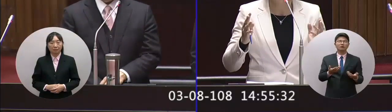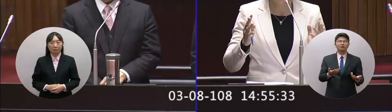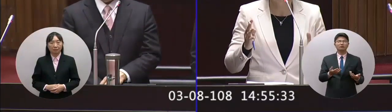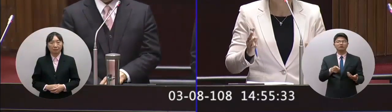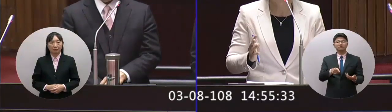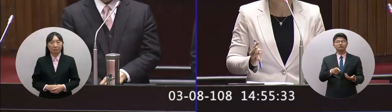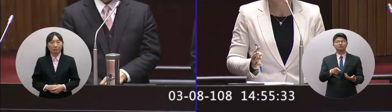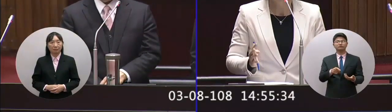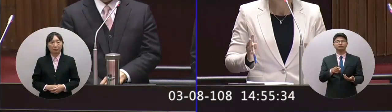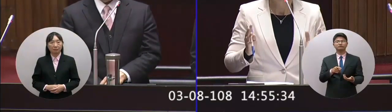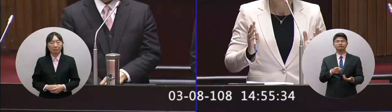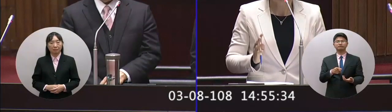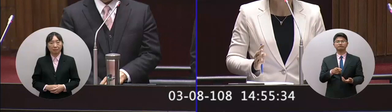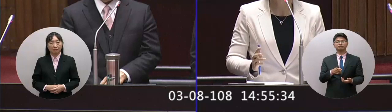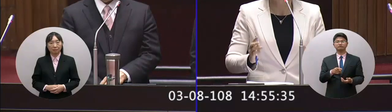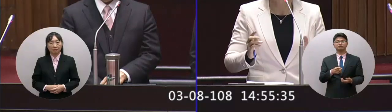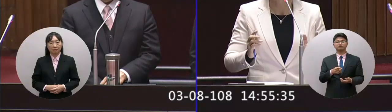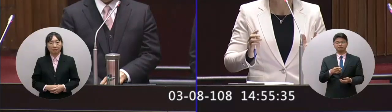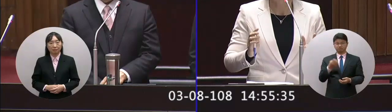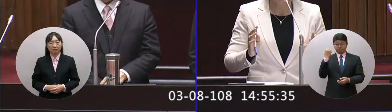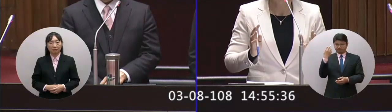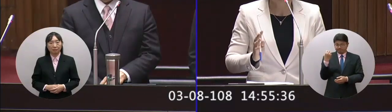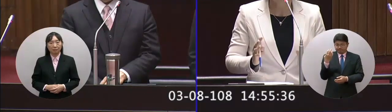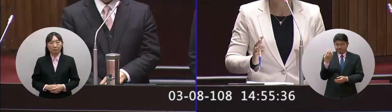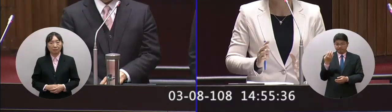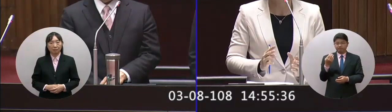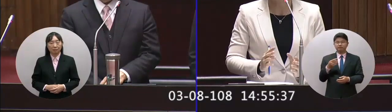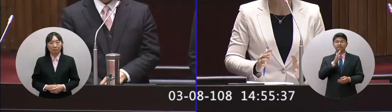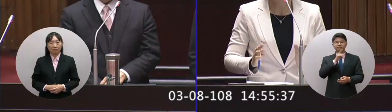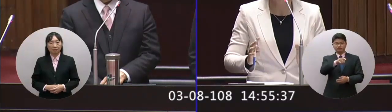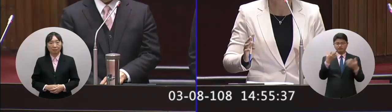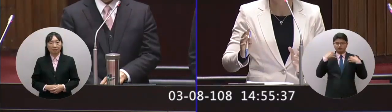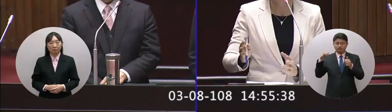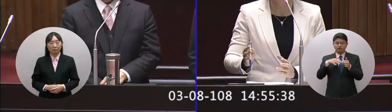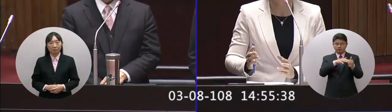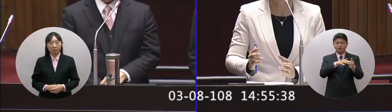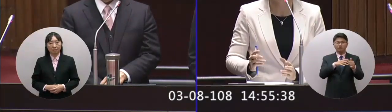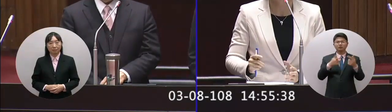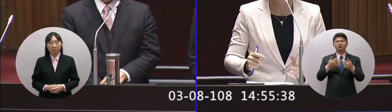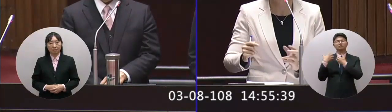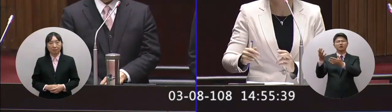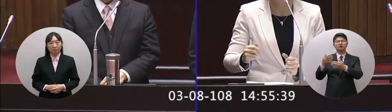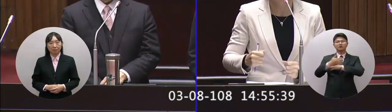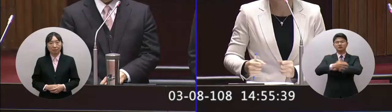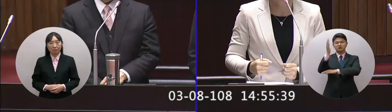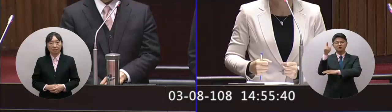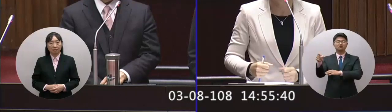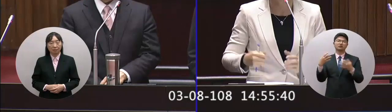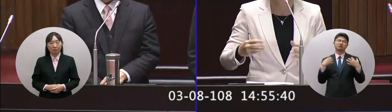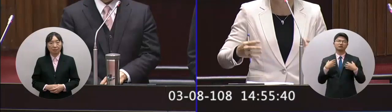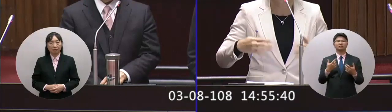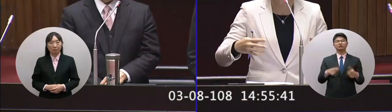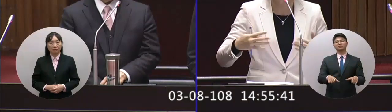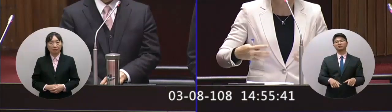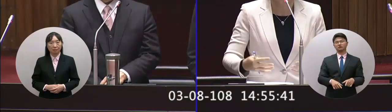去这个重新的，然后由你们来主导，而不是说县政府这边一乍起管建户这